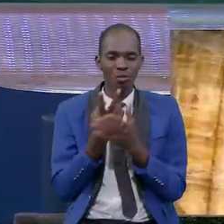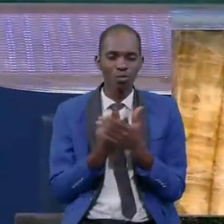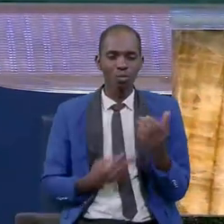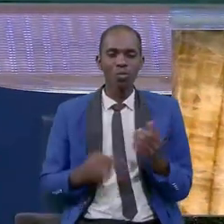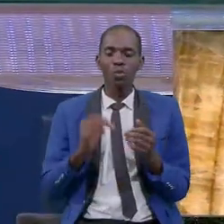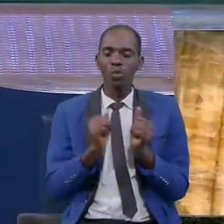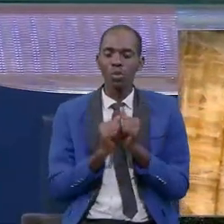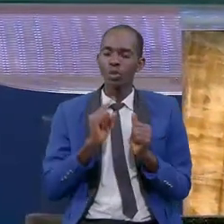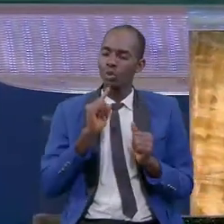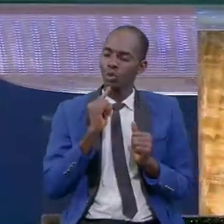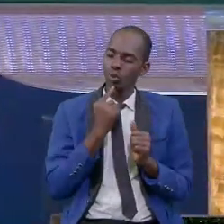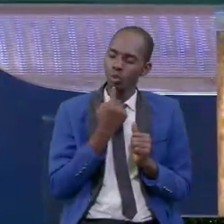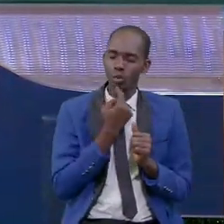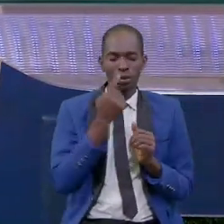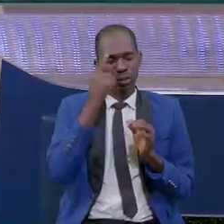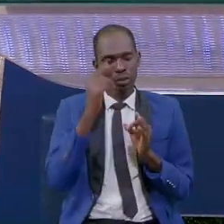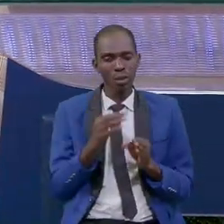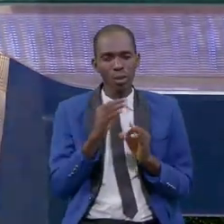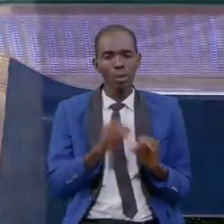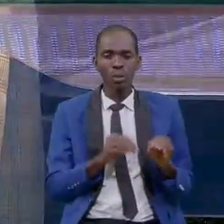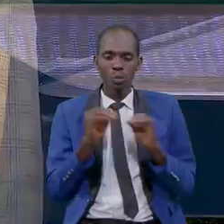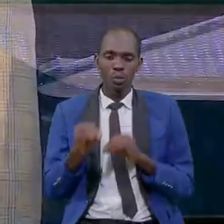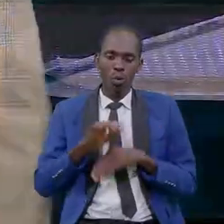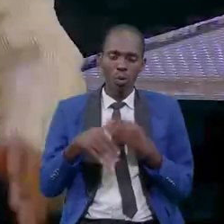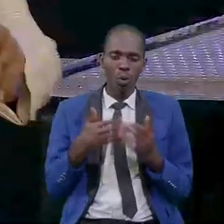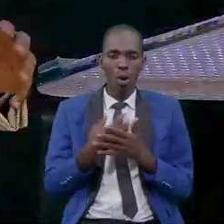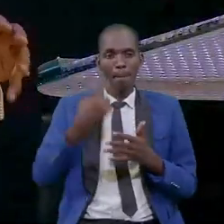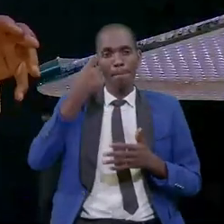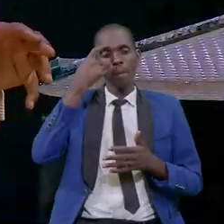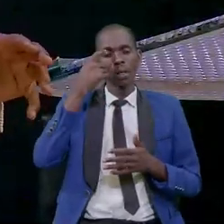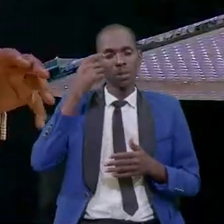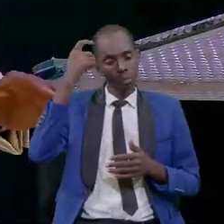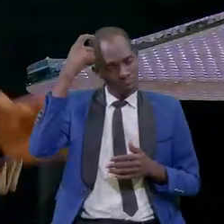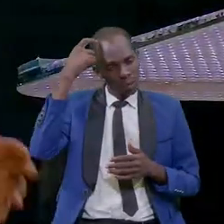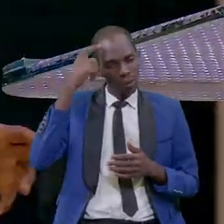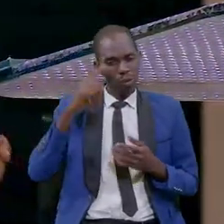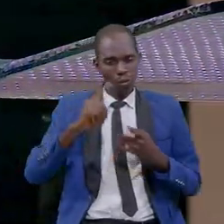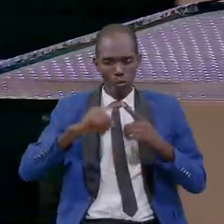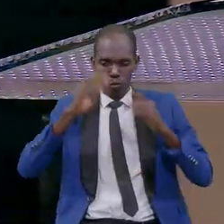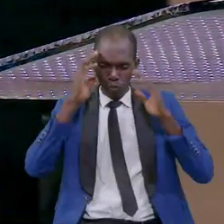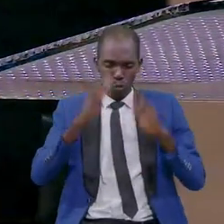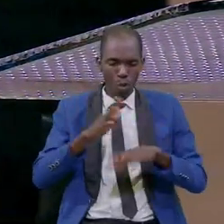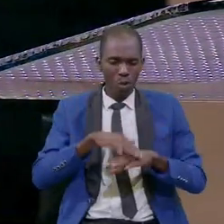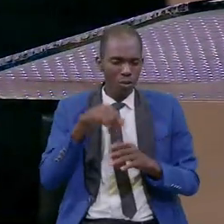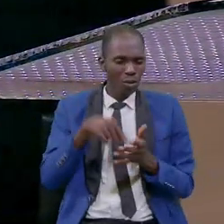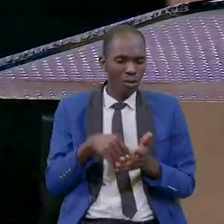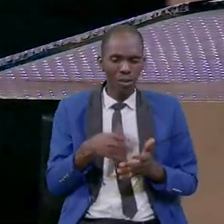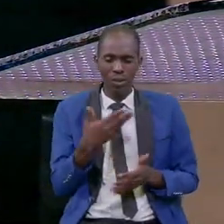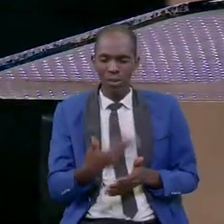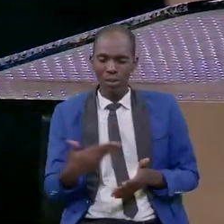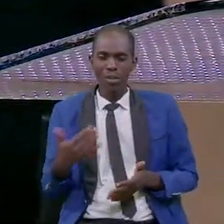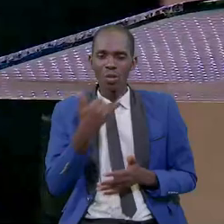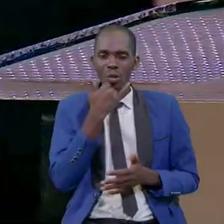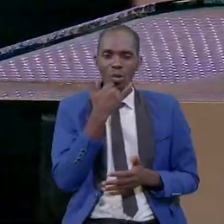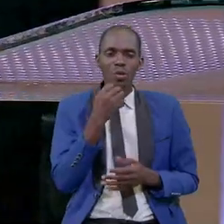et avec consécration. Ils mettent tout leur cerveau, tout leur esprit pour faire ce mal